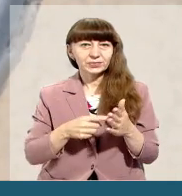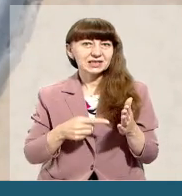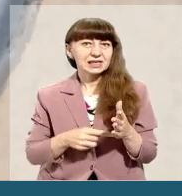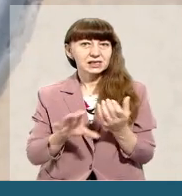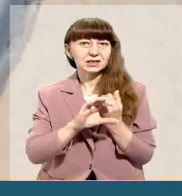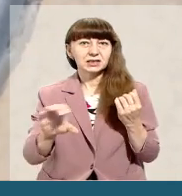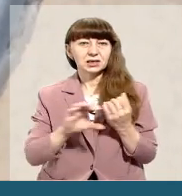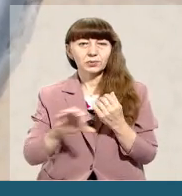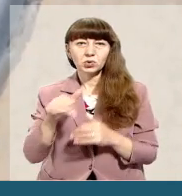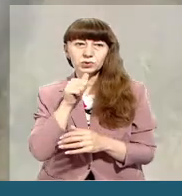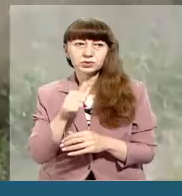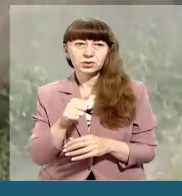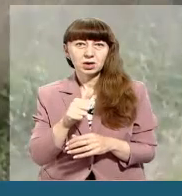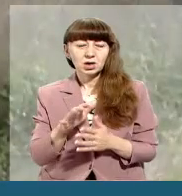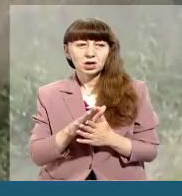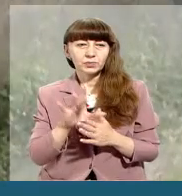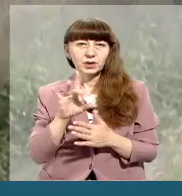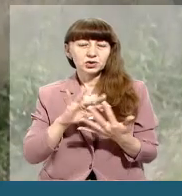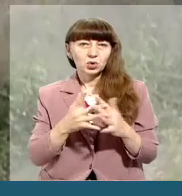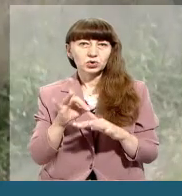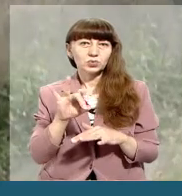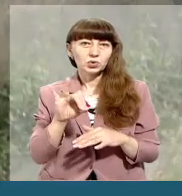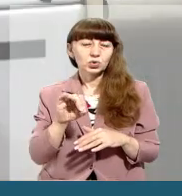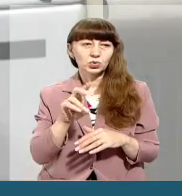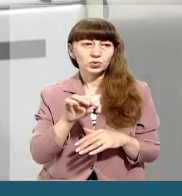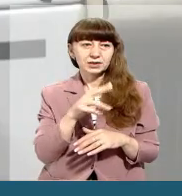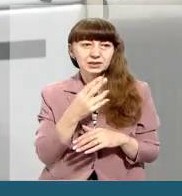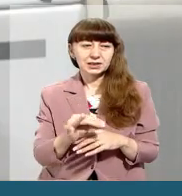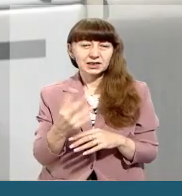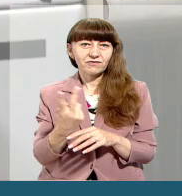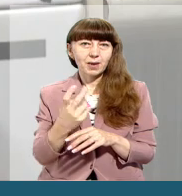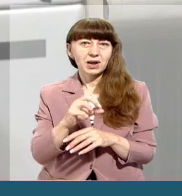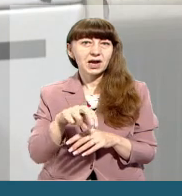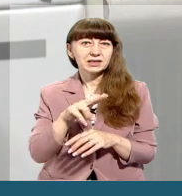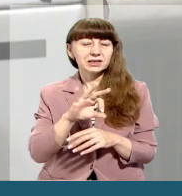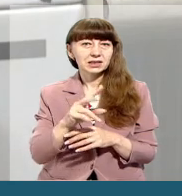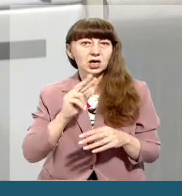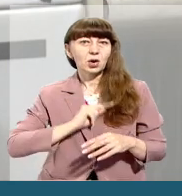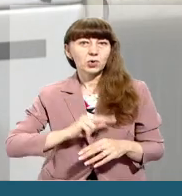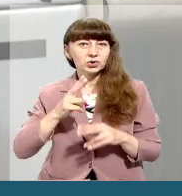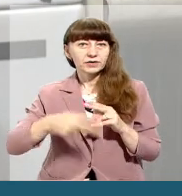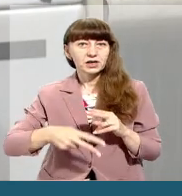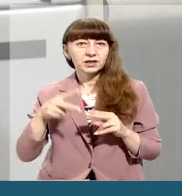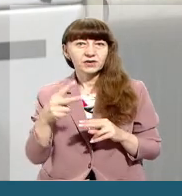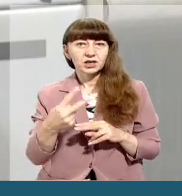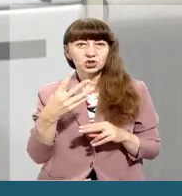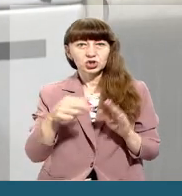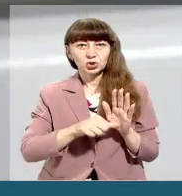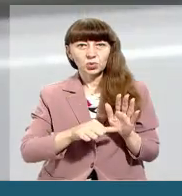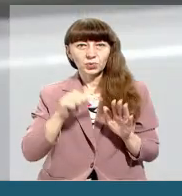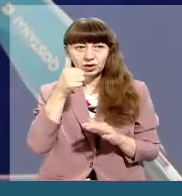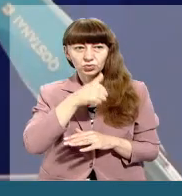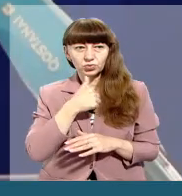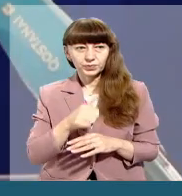сетей в поселке Кушмурун заключен трехгодичный договор на сумму свыше 2 миллиардов тенге. Работу планируют завершить в 2026